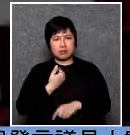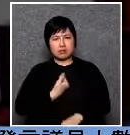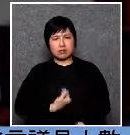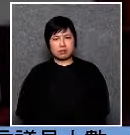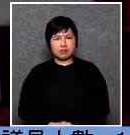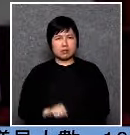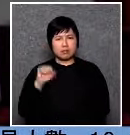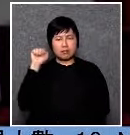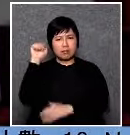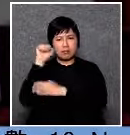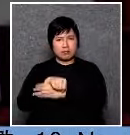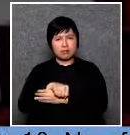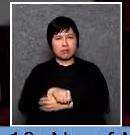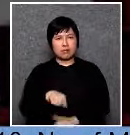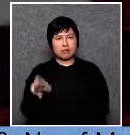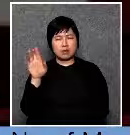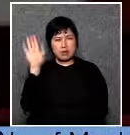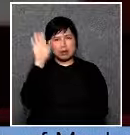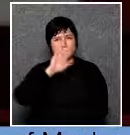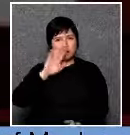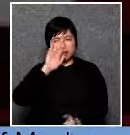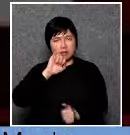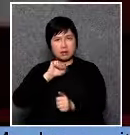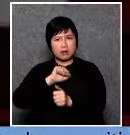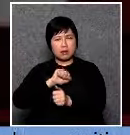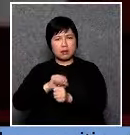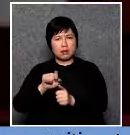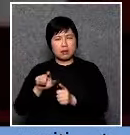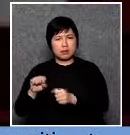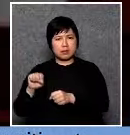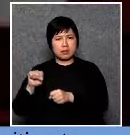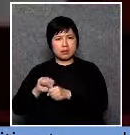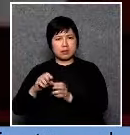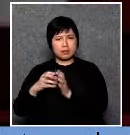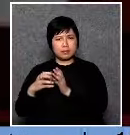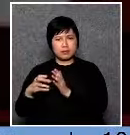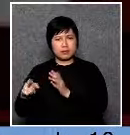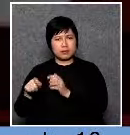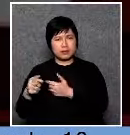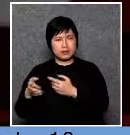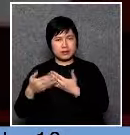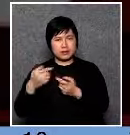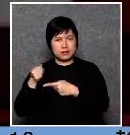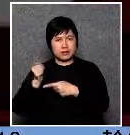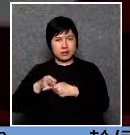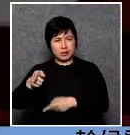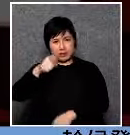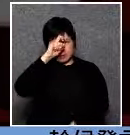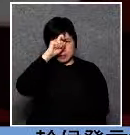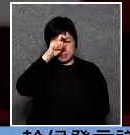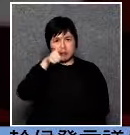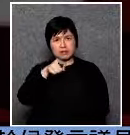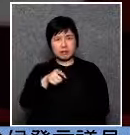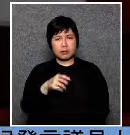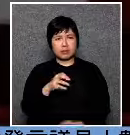認你隱瞞僭建這個事實。記不記得這一段說話是你